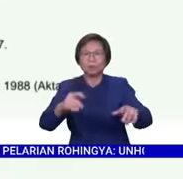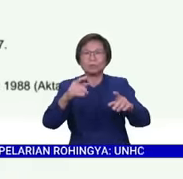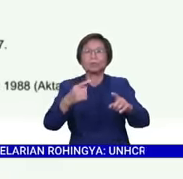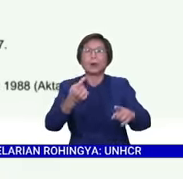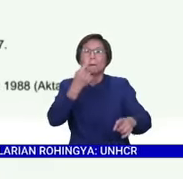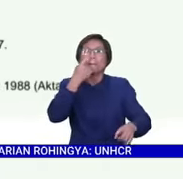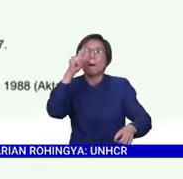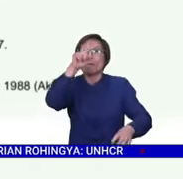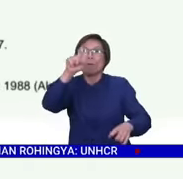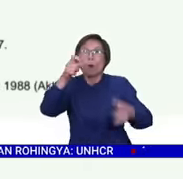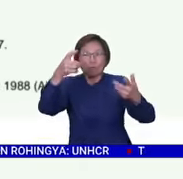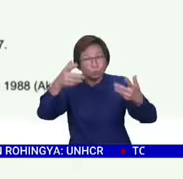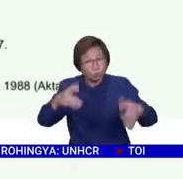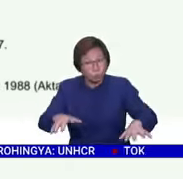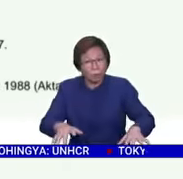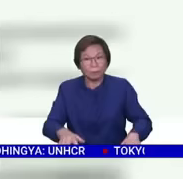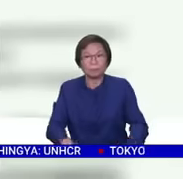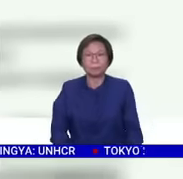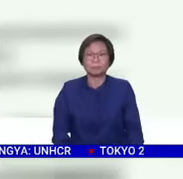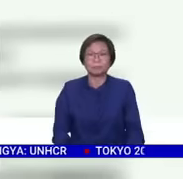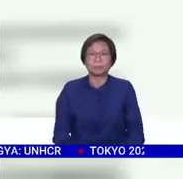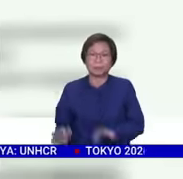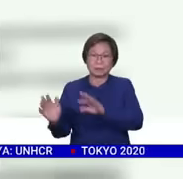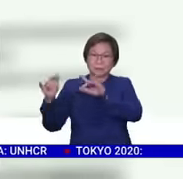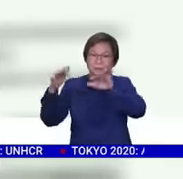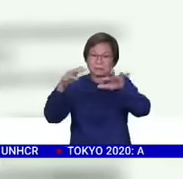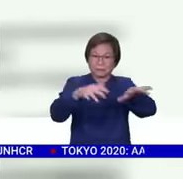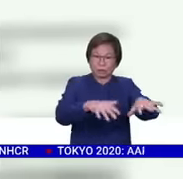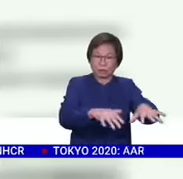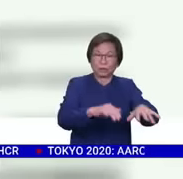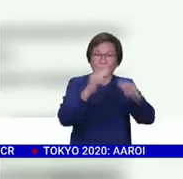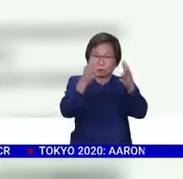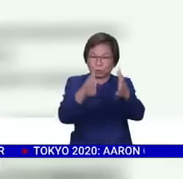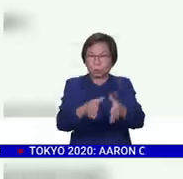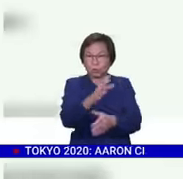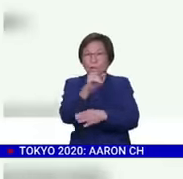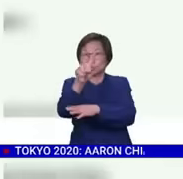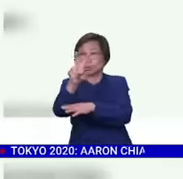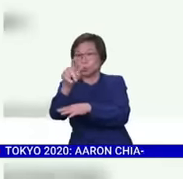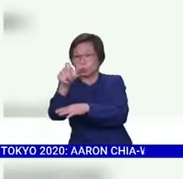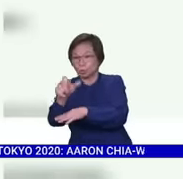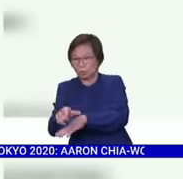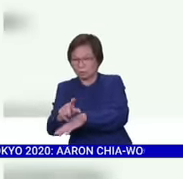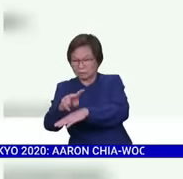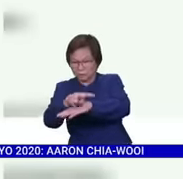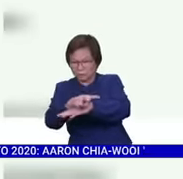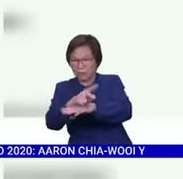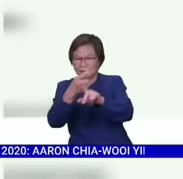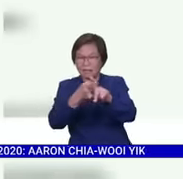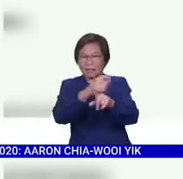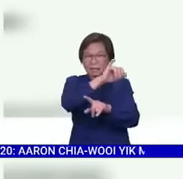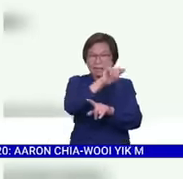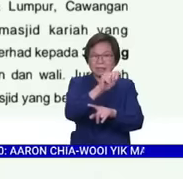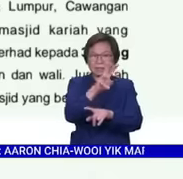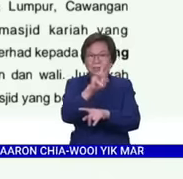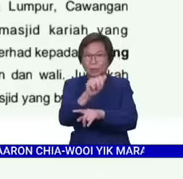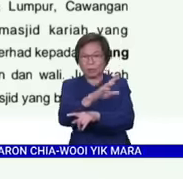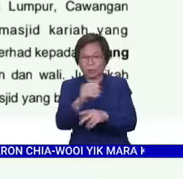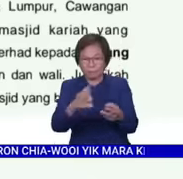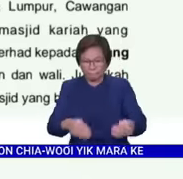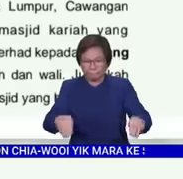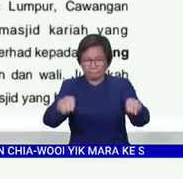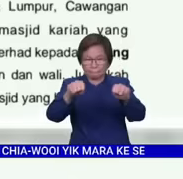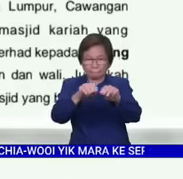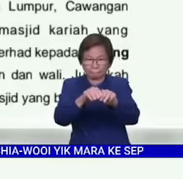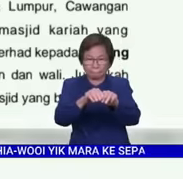menjalani ujian coretan comments 16 manakala kehadiran jurni keadaan dua orang saksi adalah daripada pihak Jawi dan masjid